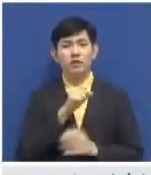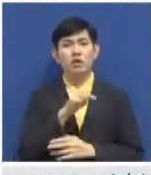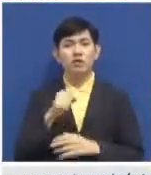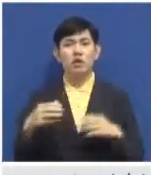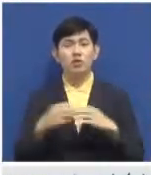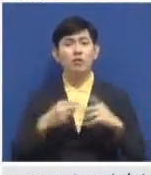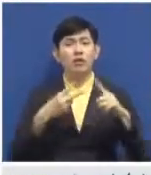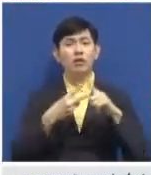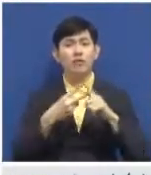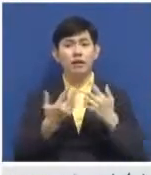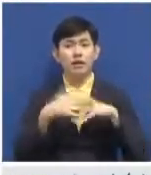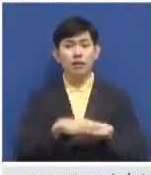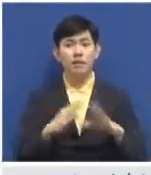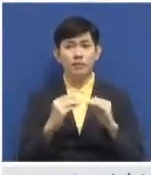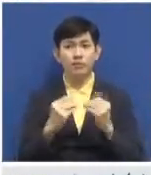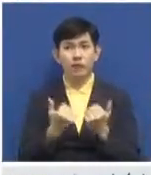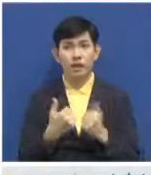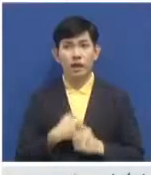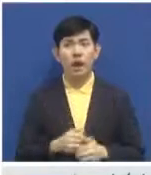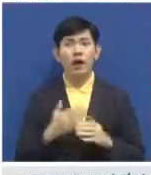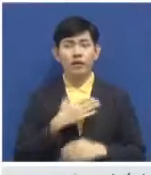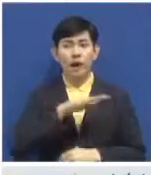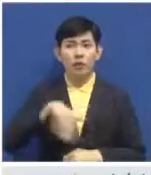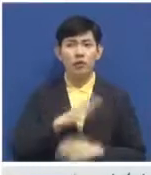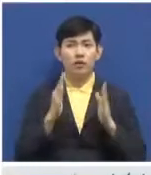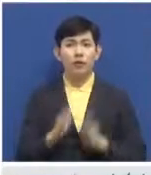านที่มาร่วมประชุมกับท่านในที่นี้พวกเรา81ชีวิต